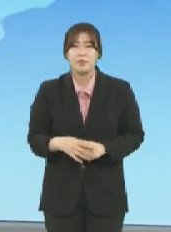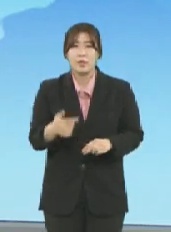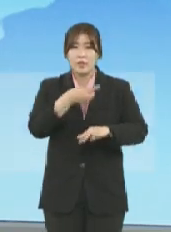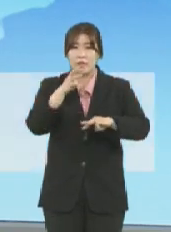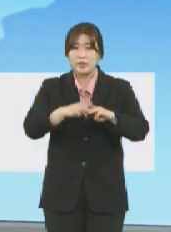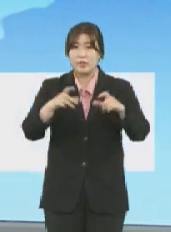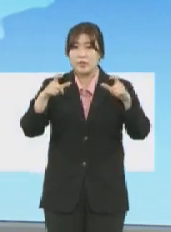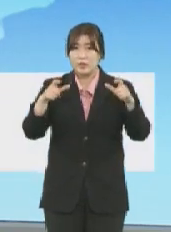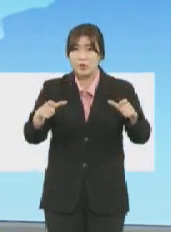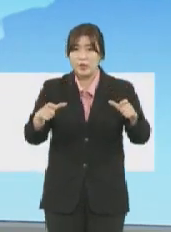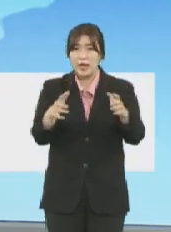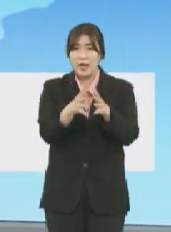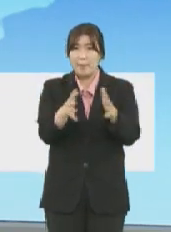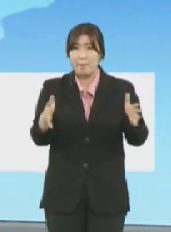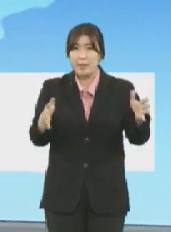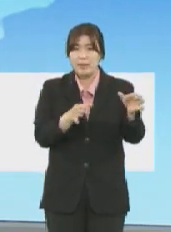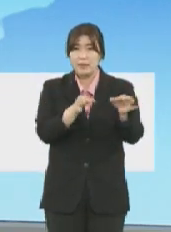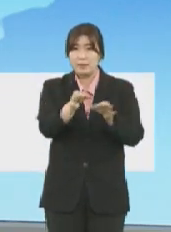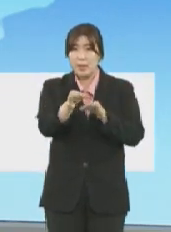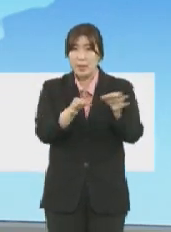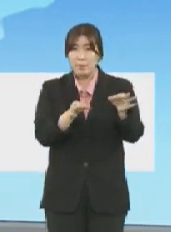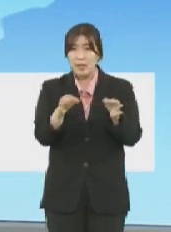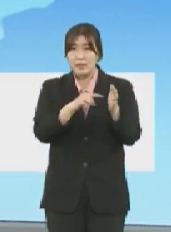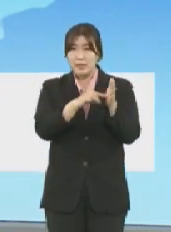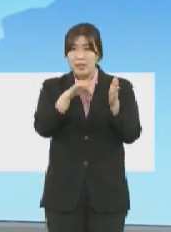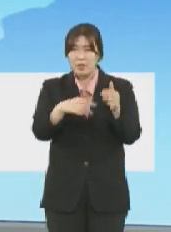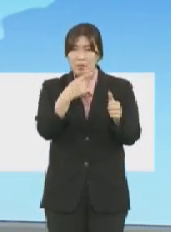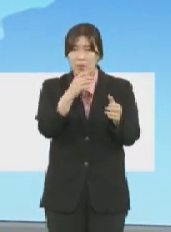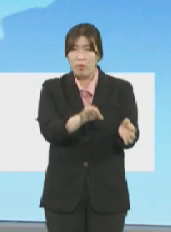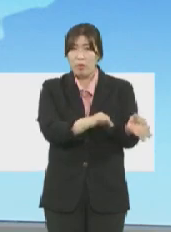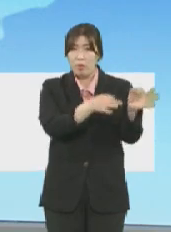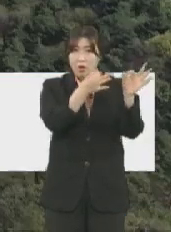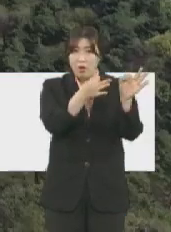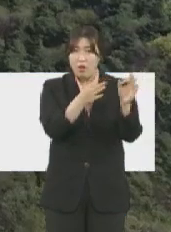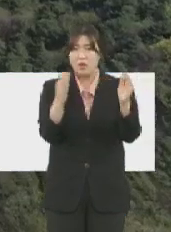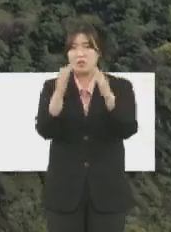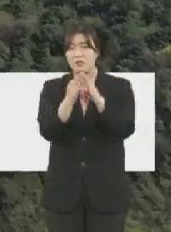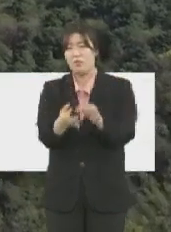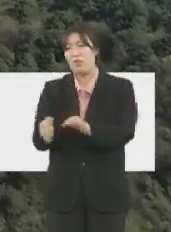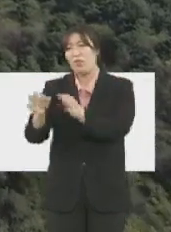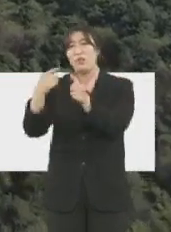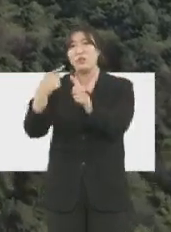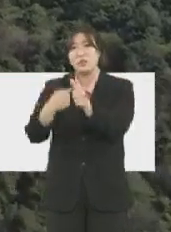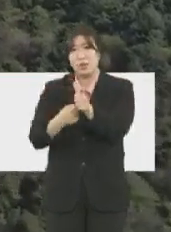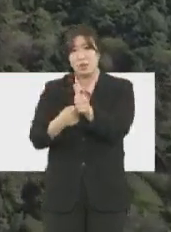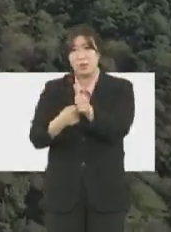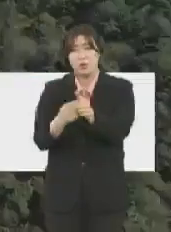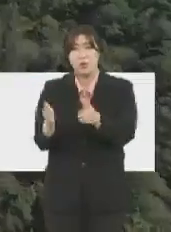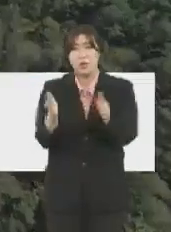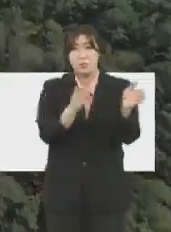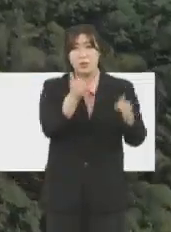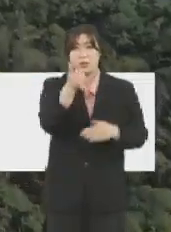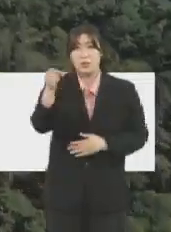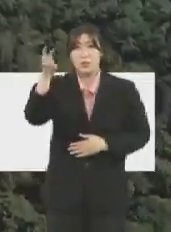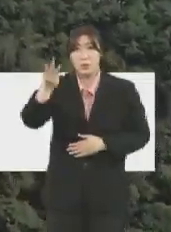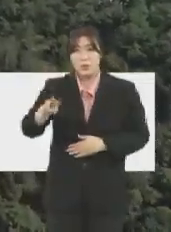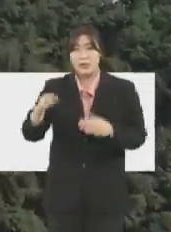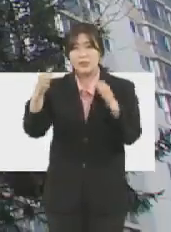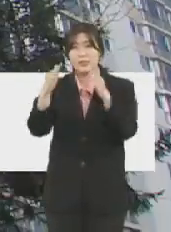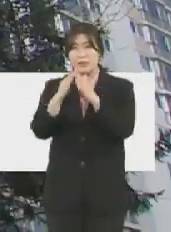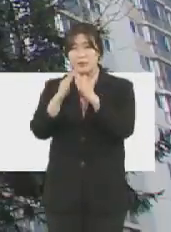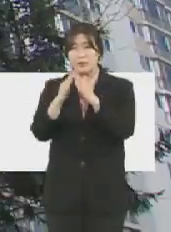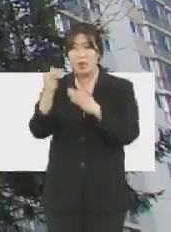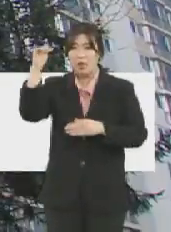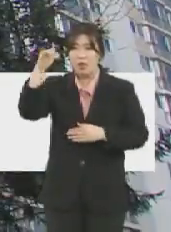대전에 아파트 매매가격이 소형을 중심으로 매수세가 유입되면서 상승세가 지속되고 있고 하락세로 돌아서 떤 세종은 3주만에